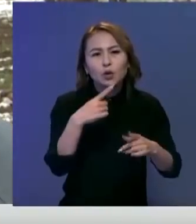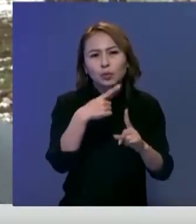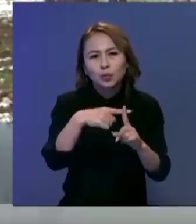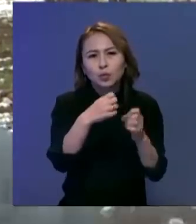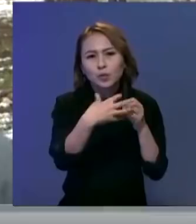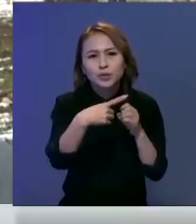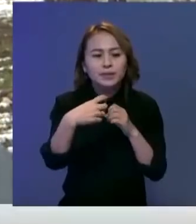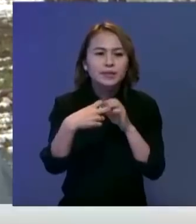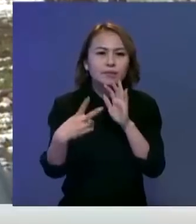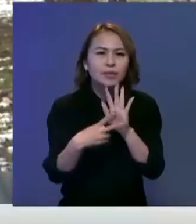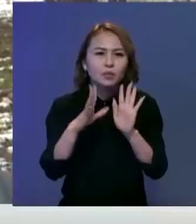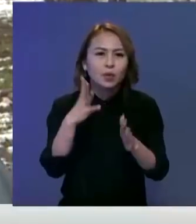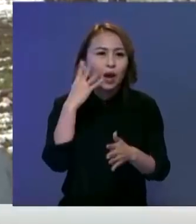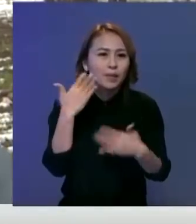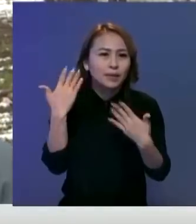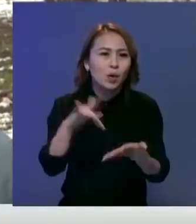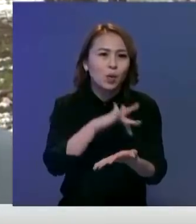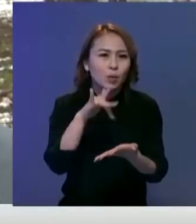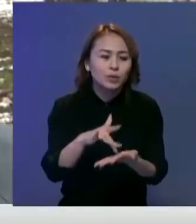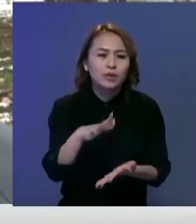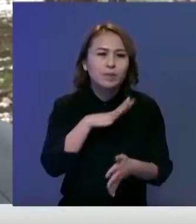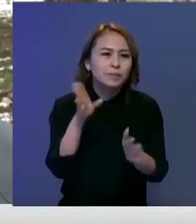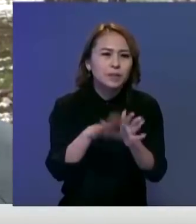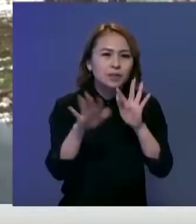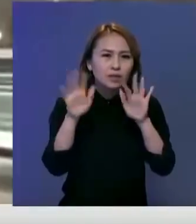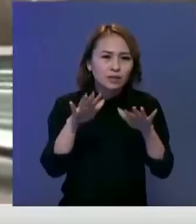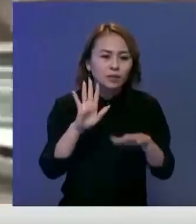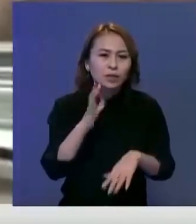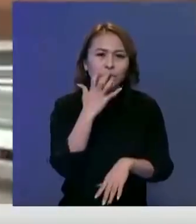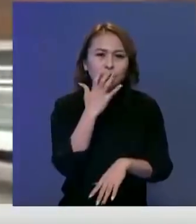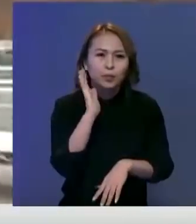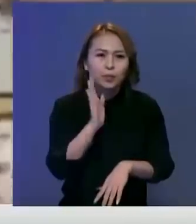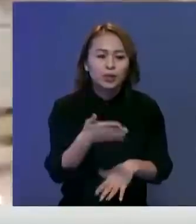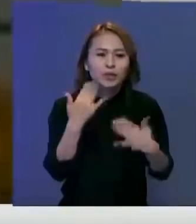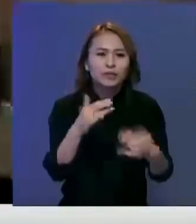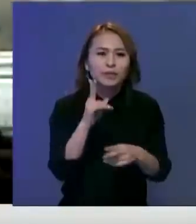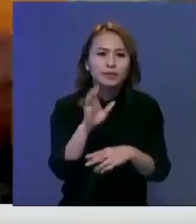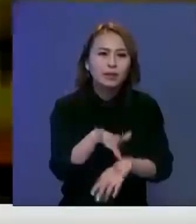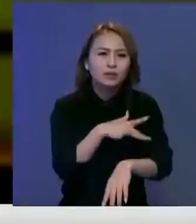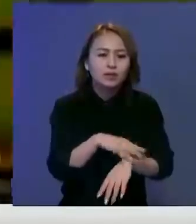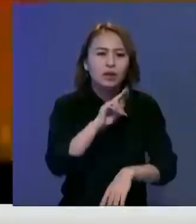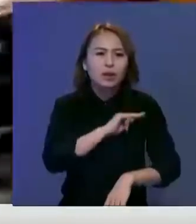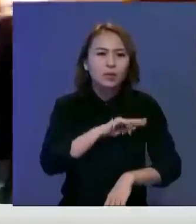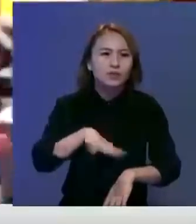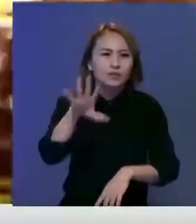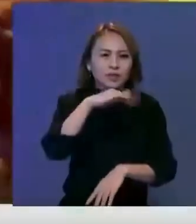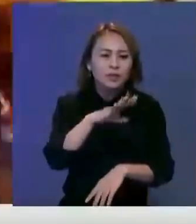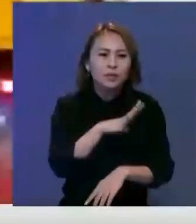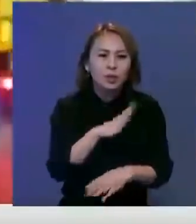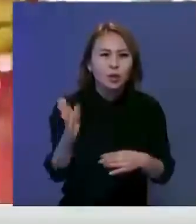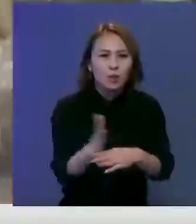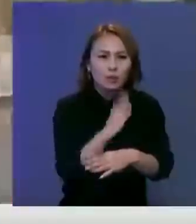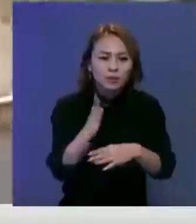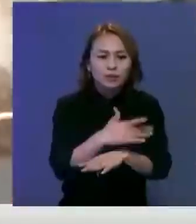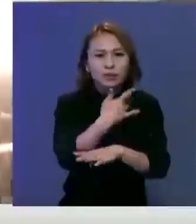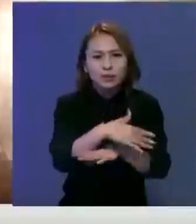-17 градусқа дейін көтеріледі. Алдағапта жауын шашынсыз әр жылы болады. Бүгін коммуналдық қызметтің түнімен жұмыс істеуіне тура келді. Көшелер,